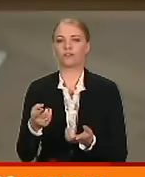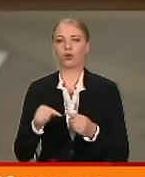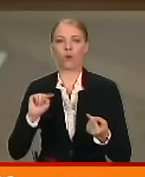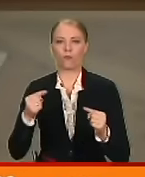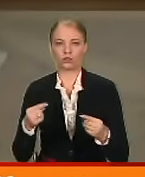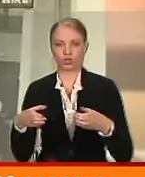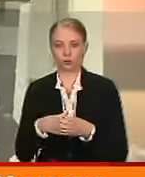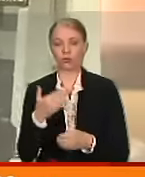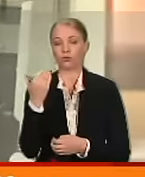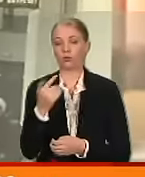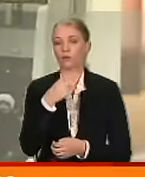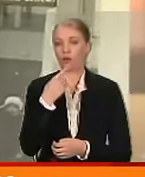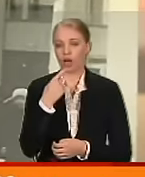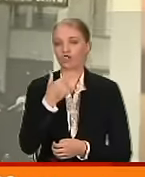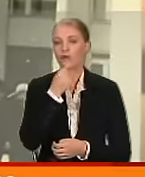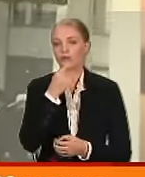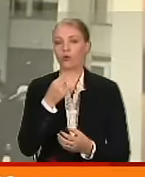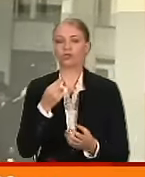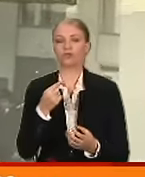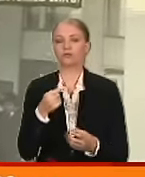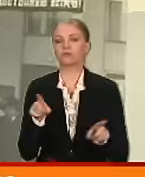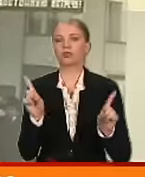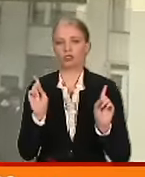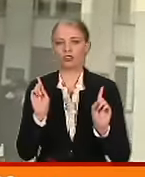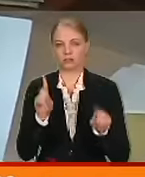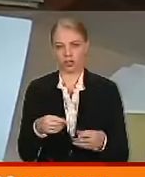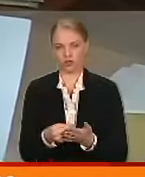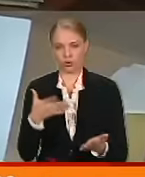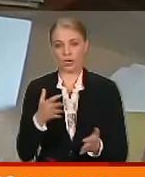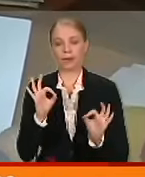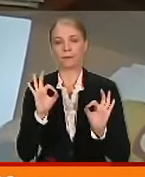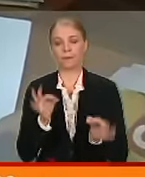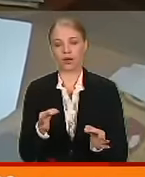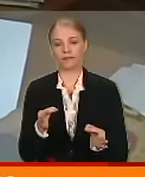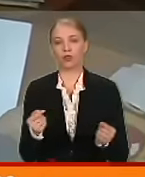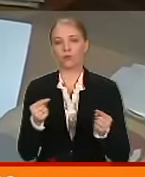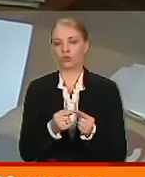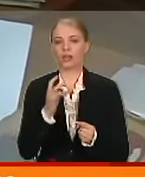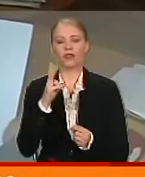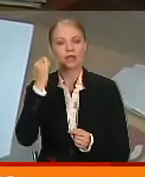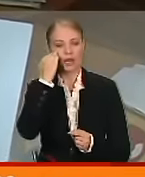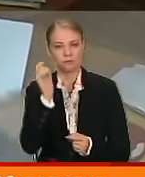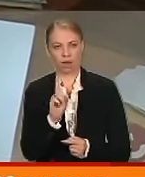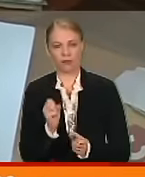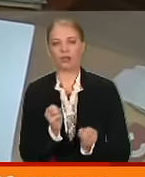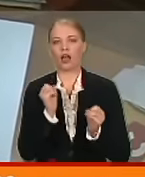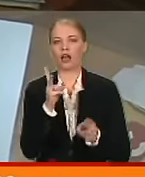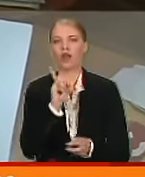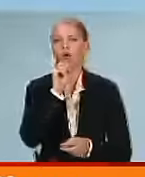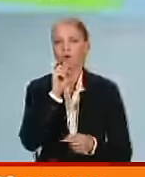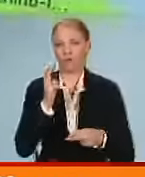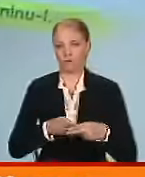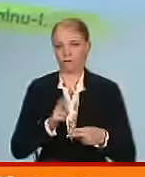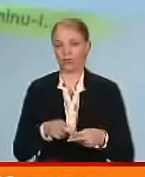блоку. Йому, каже, вождь усіх пролетарів також дорогий. Щоправда, поточнює – не як пам'ять, а як кольоровий